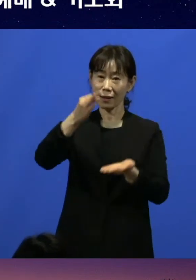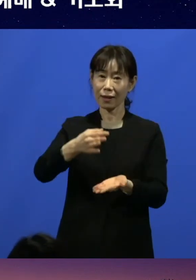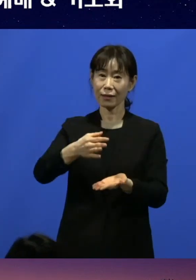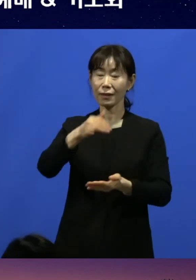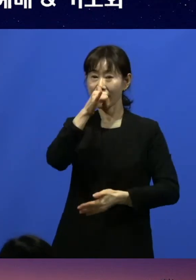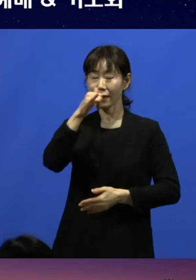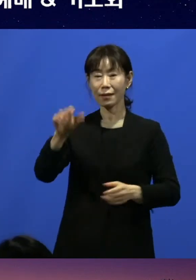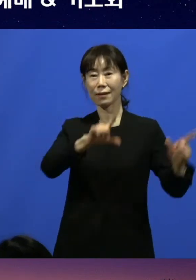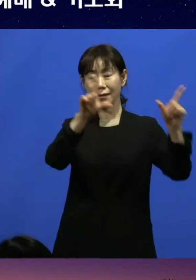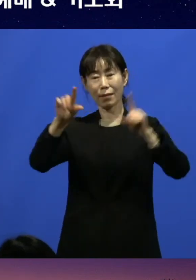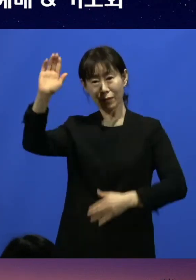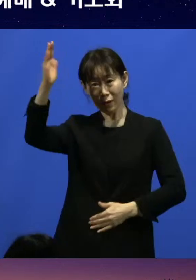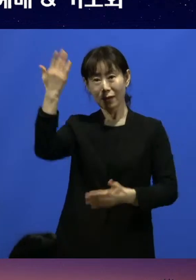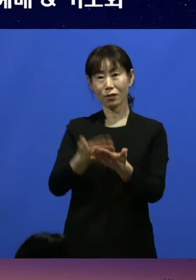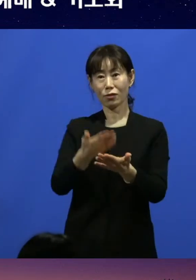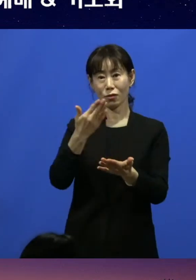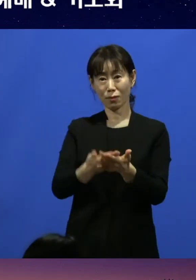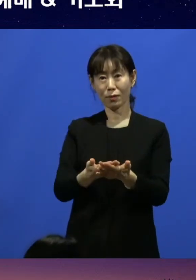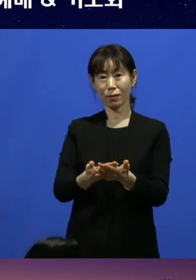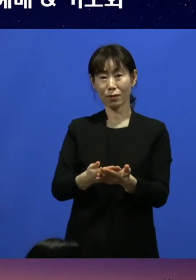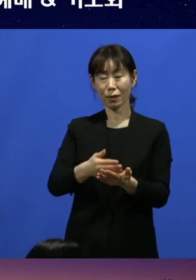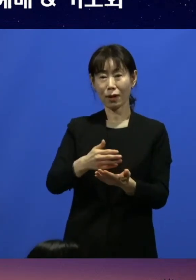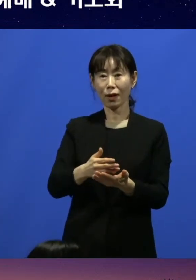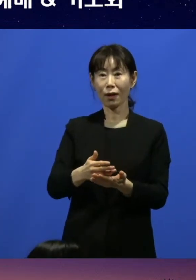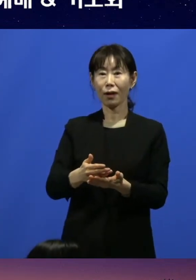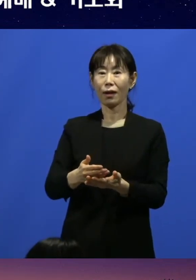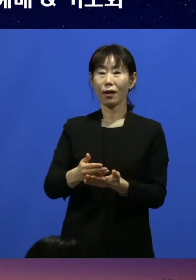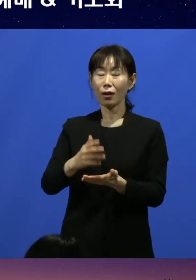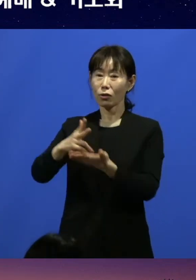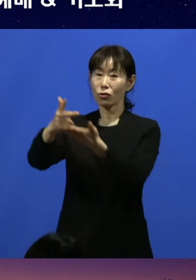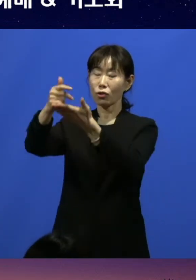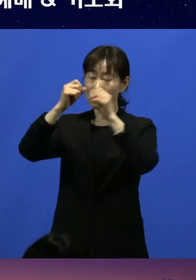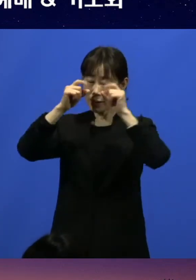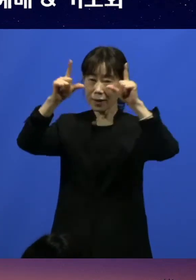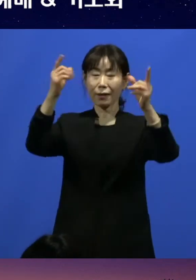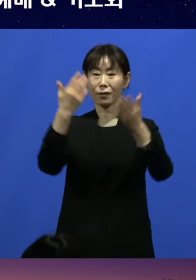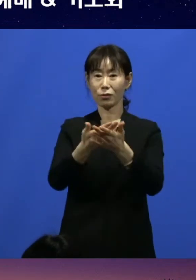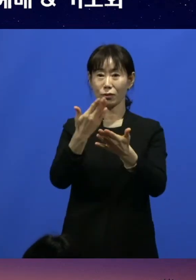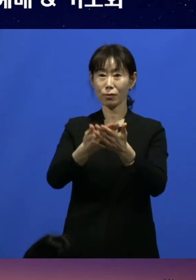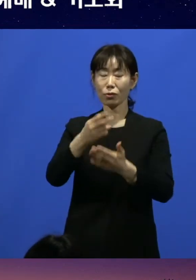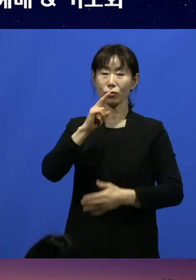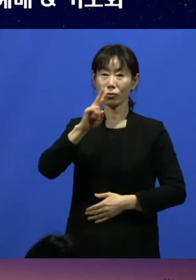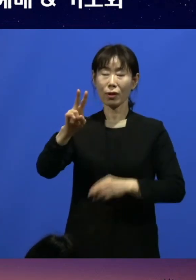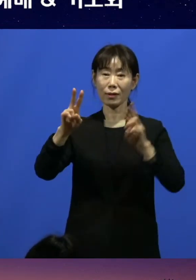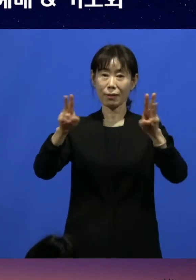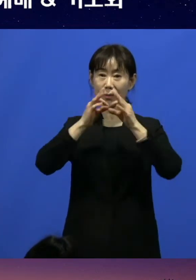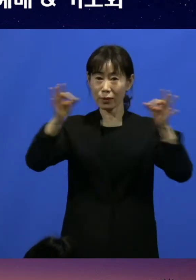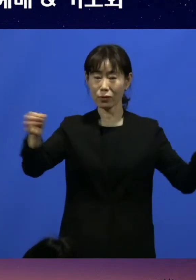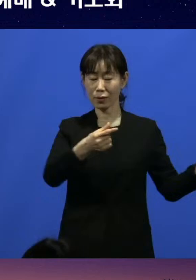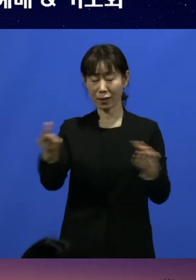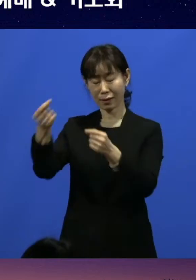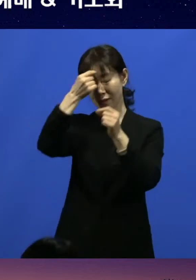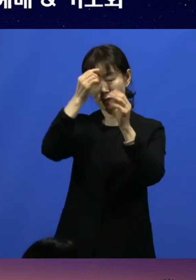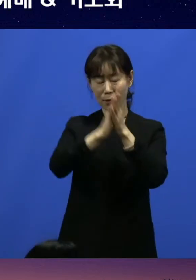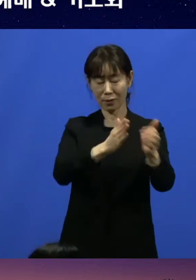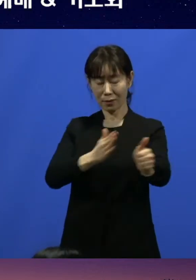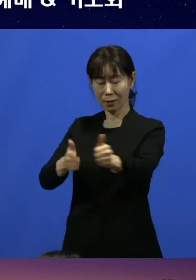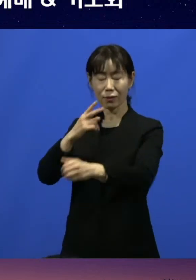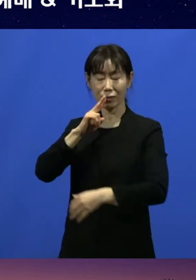하여 주시옵소서. 이 밤에 눈을 열어 주시옵소서. 주여, 세 번 외치고 기도하며 나아갑니다.